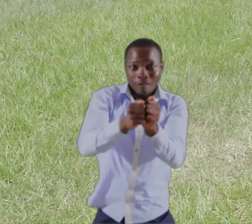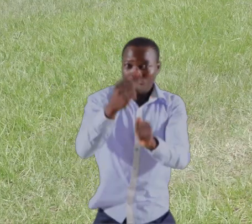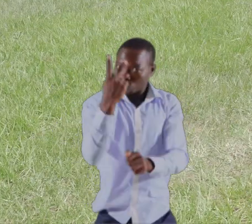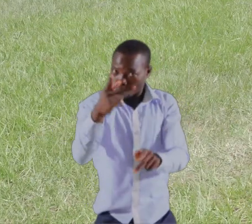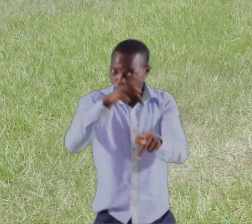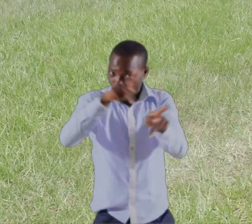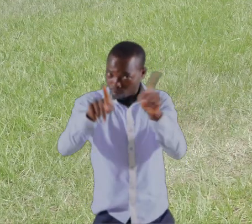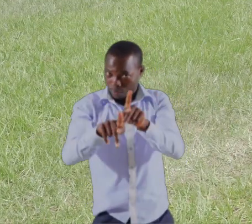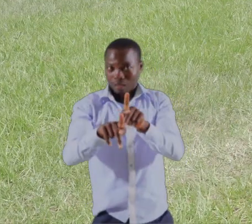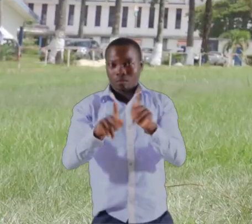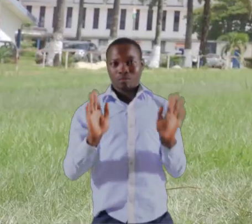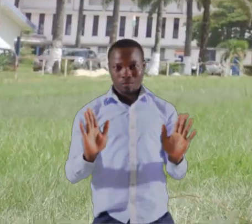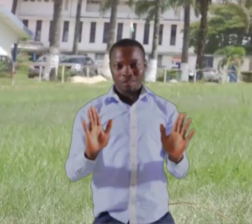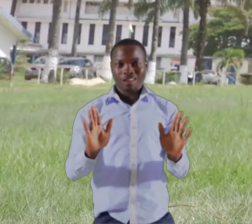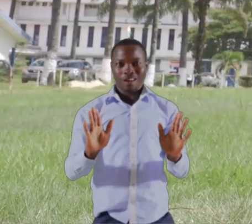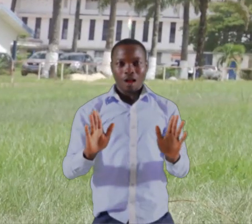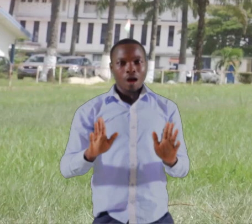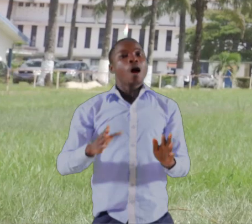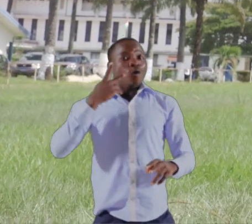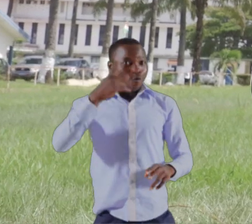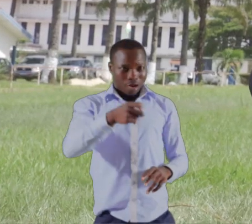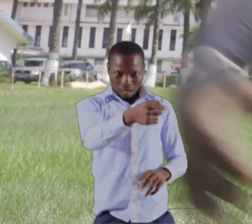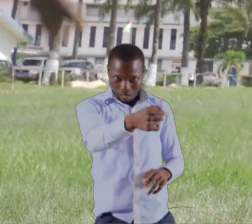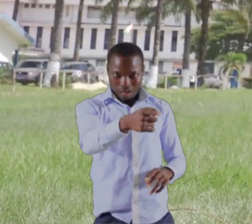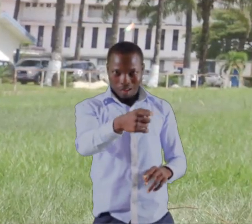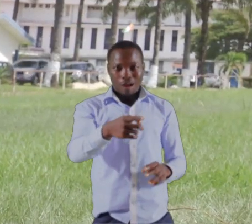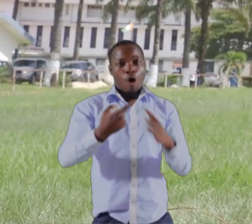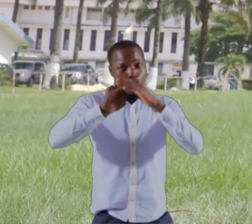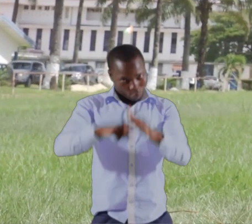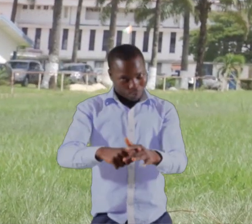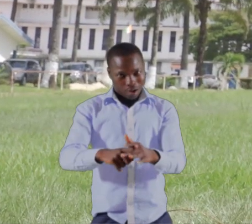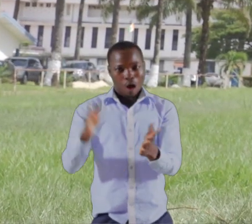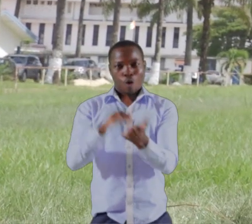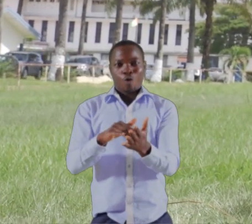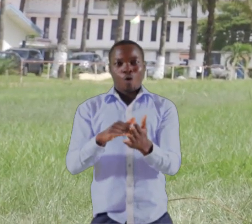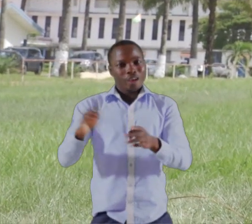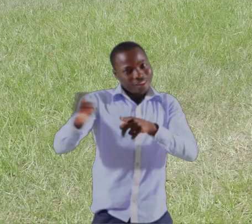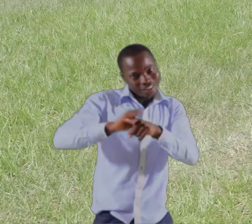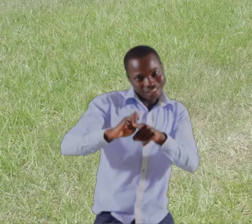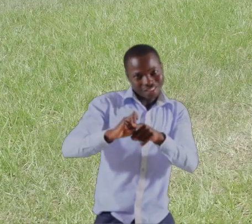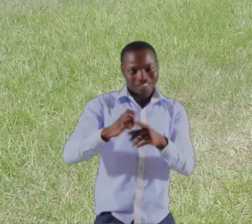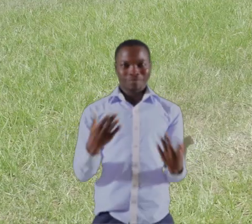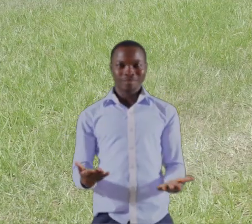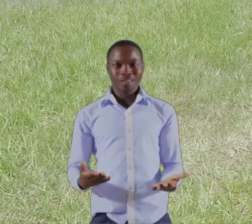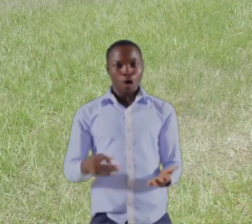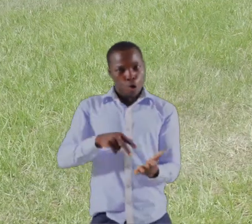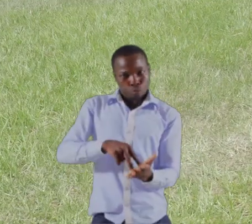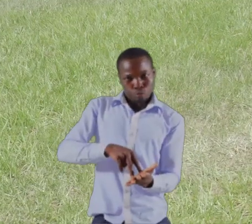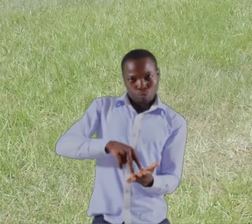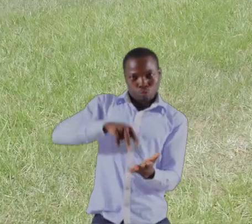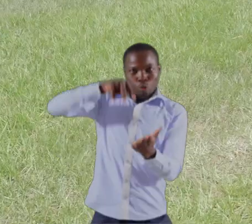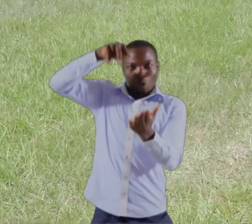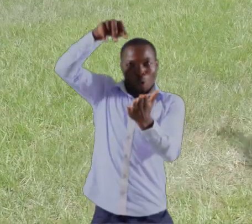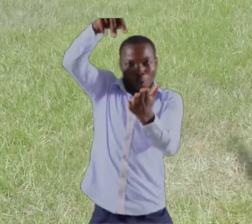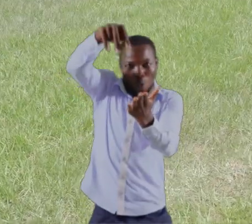parti. Saute et on retombe deux pieds. Voilà, bravo. Allez, on recommence encore une fois. Saut, on